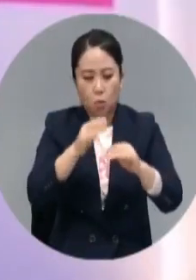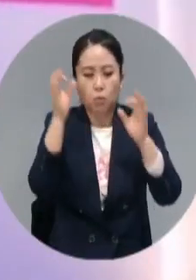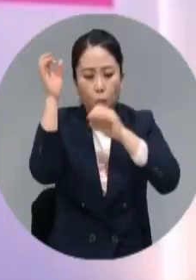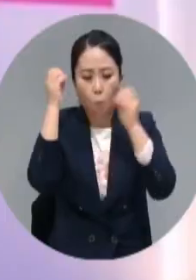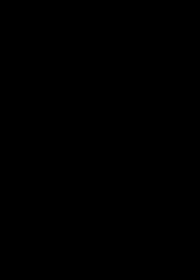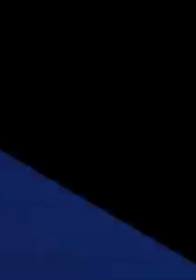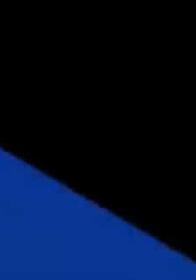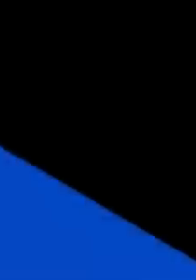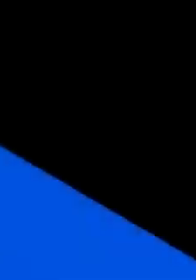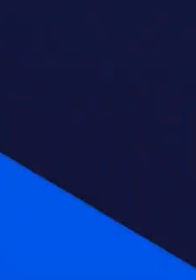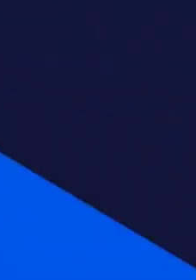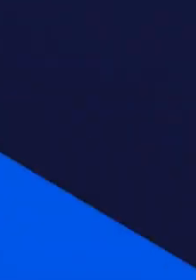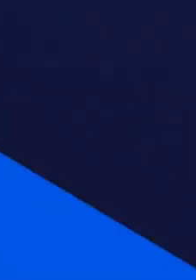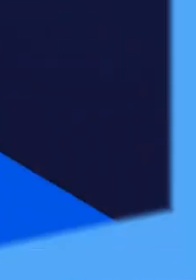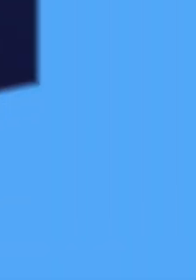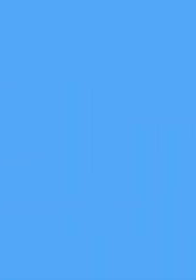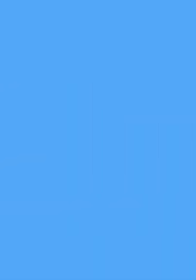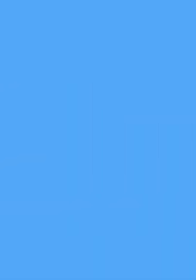뉴스